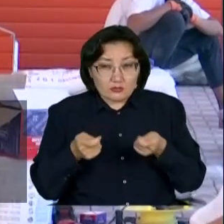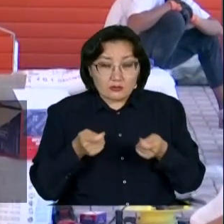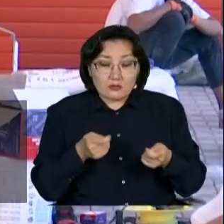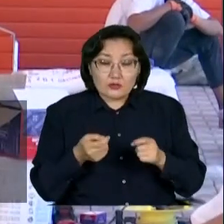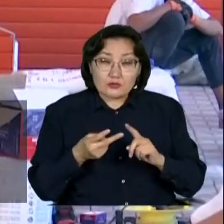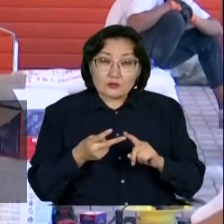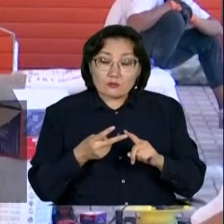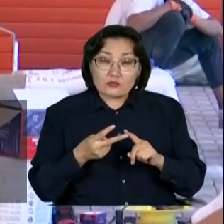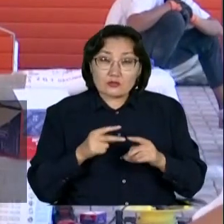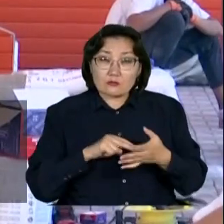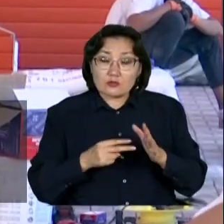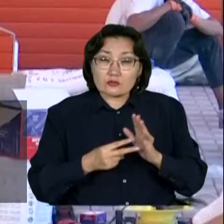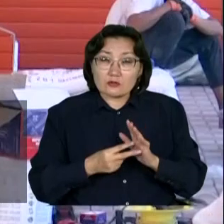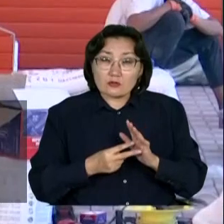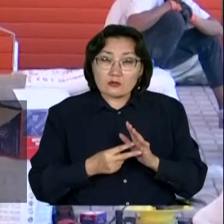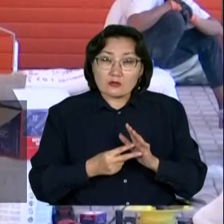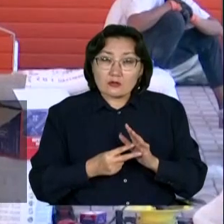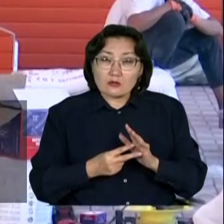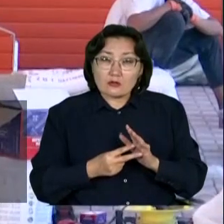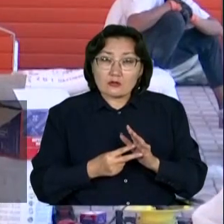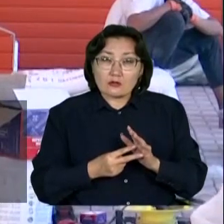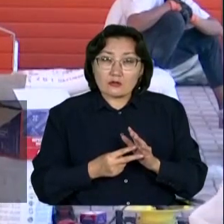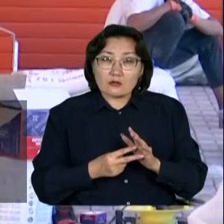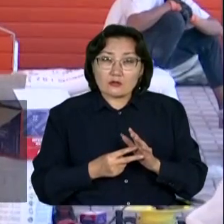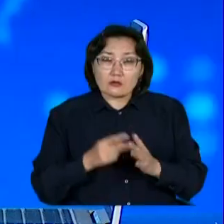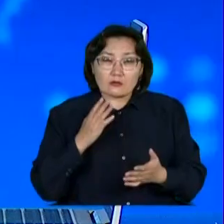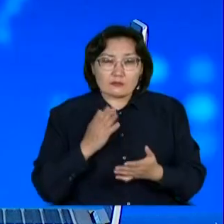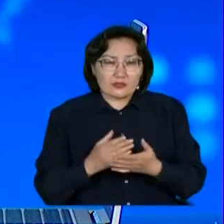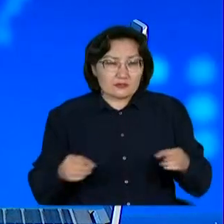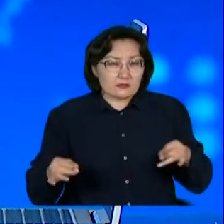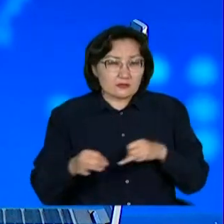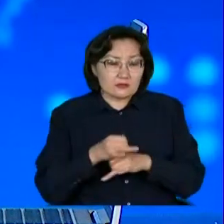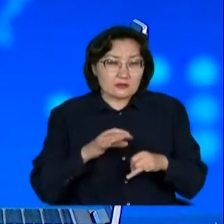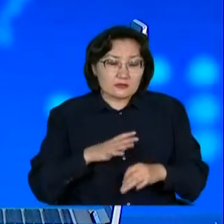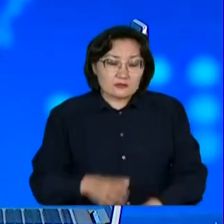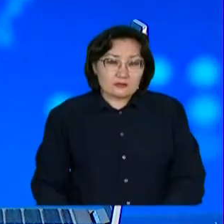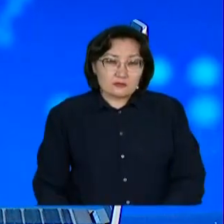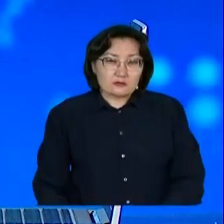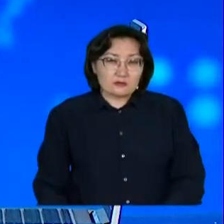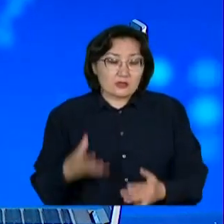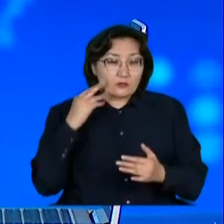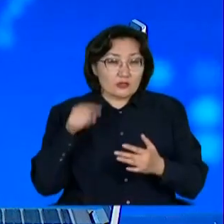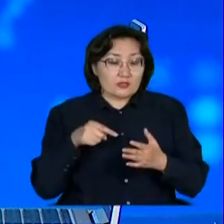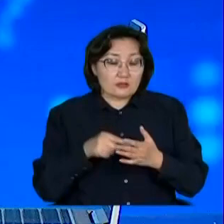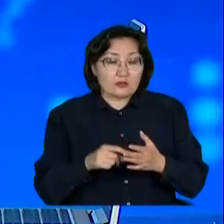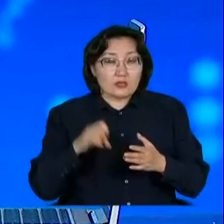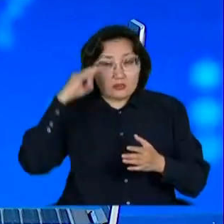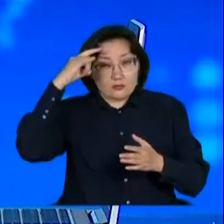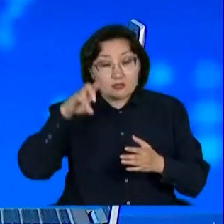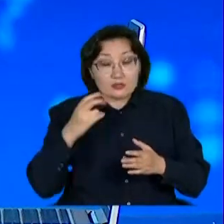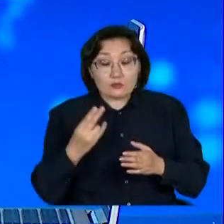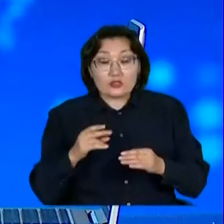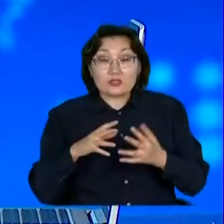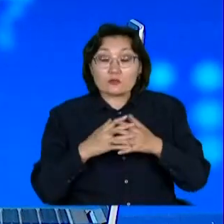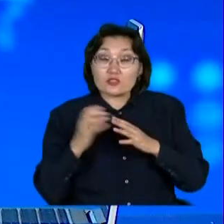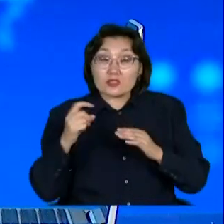екінші планның жоспардың болуын атап өттік дегендей. Ал Алматыдағы Қазақ ұлттық